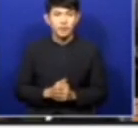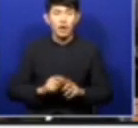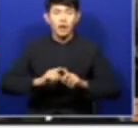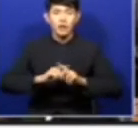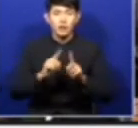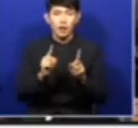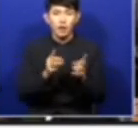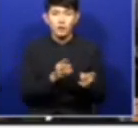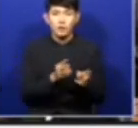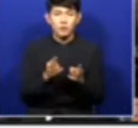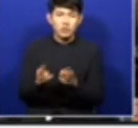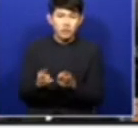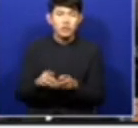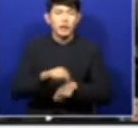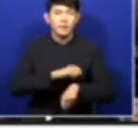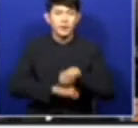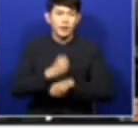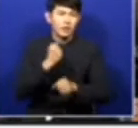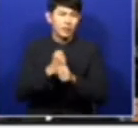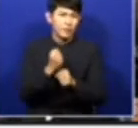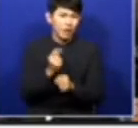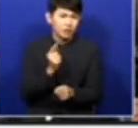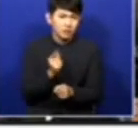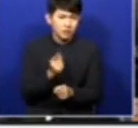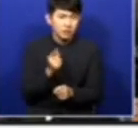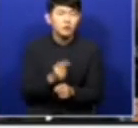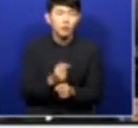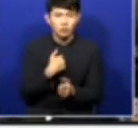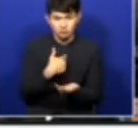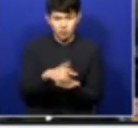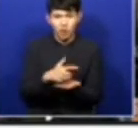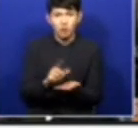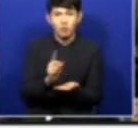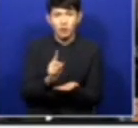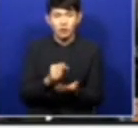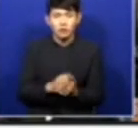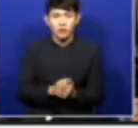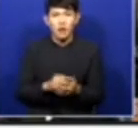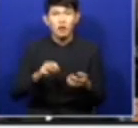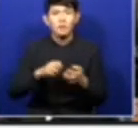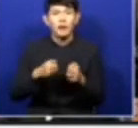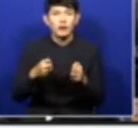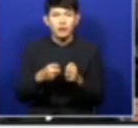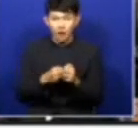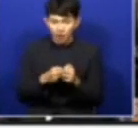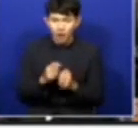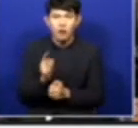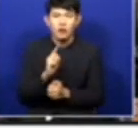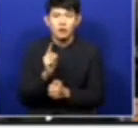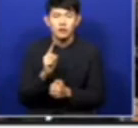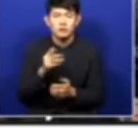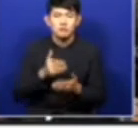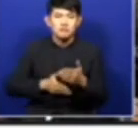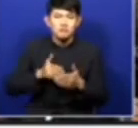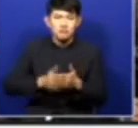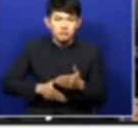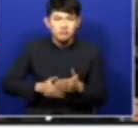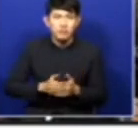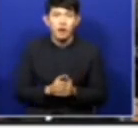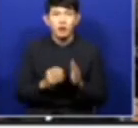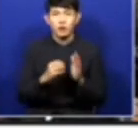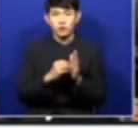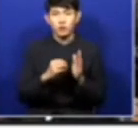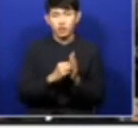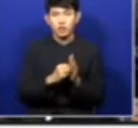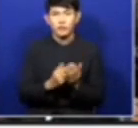ทางปฏิบัติต้องเรียนท่านประธานอย่างนี้นะครับว่าในข้อจำกัดที่มีอยู่ก็คือว่ากรุงเทพมหานคร